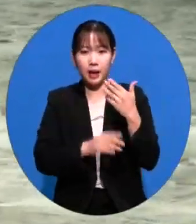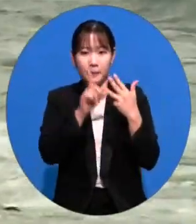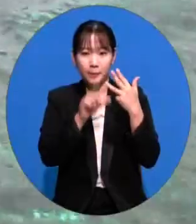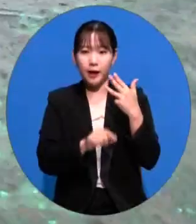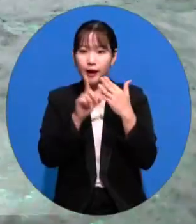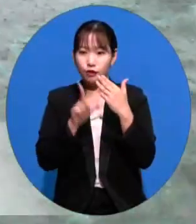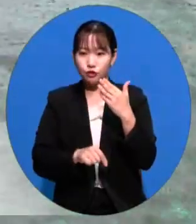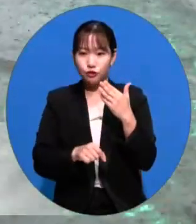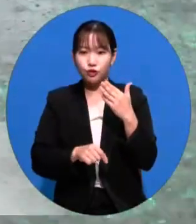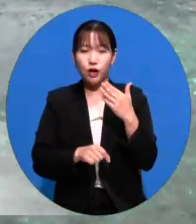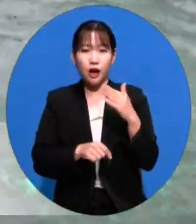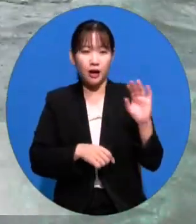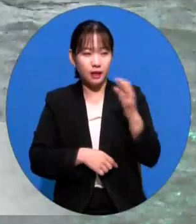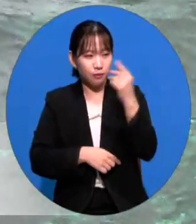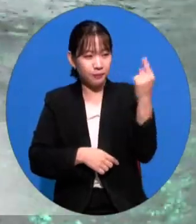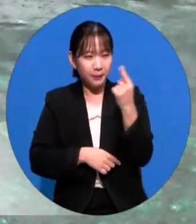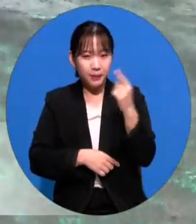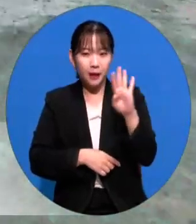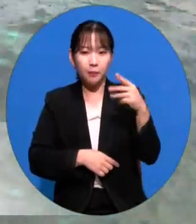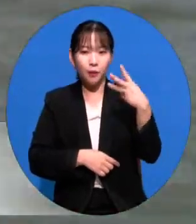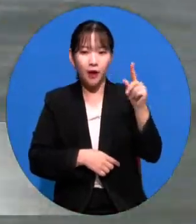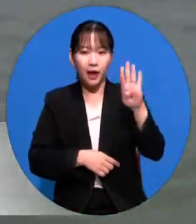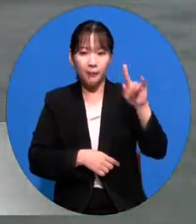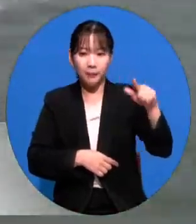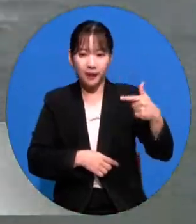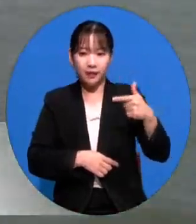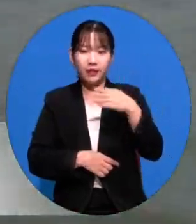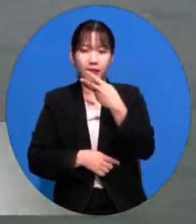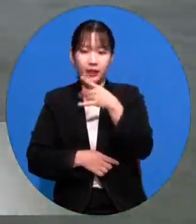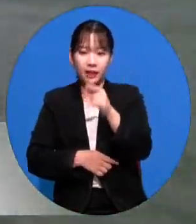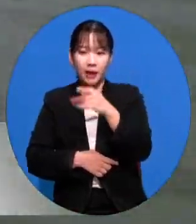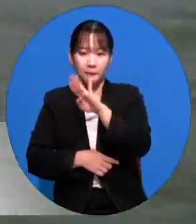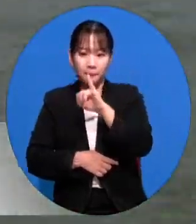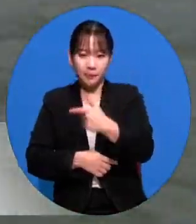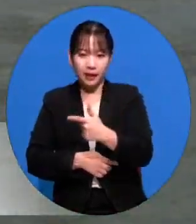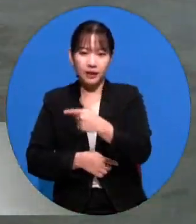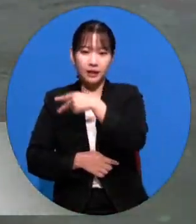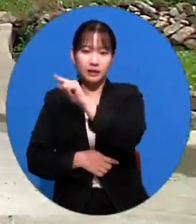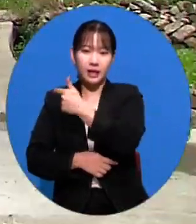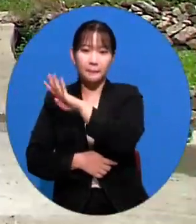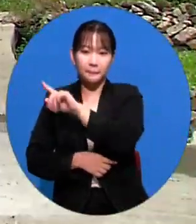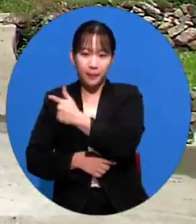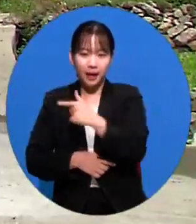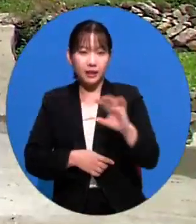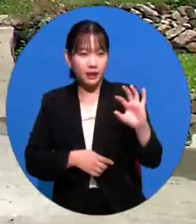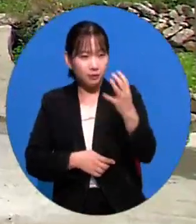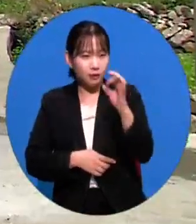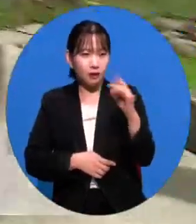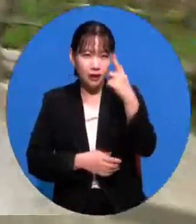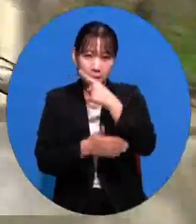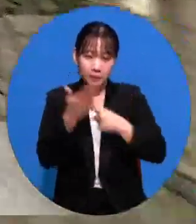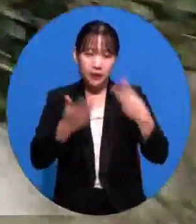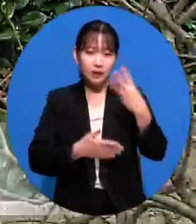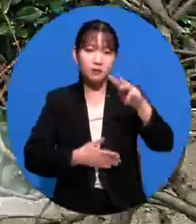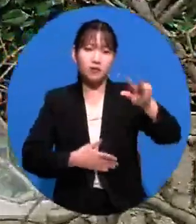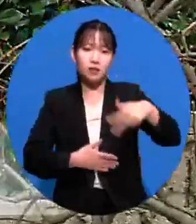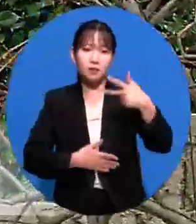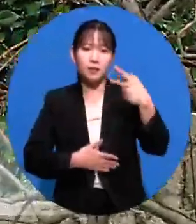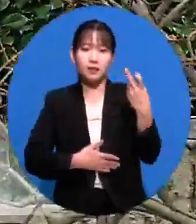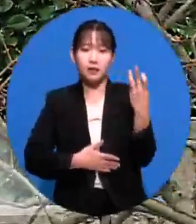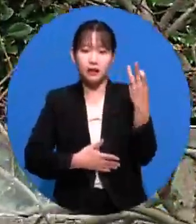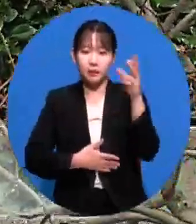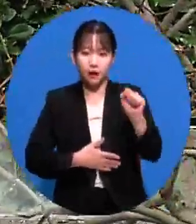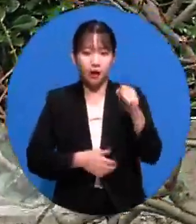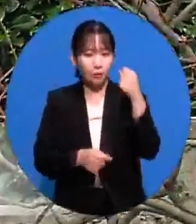8월과 9월에 연이어 상륙한 볼라벤과 덴빈, 삼바 등 3개 태풍으로 인한 피해액은 3,713억 원,